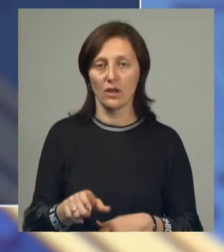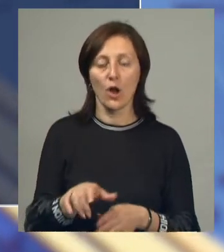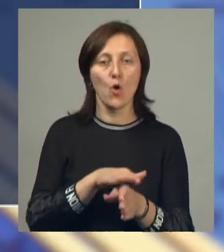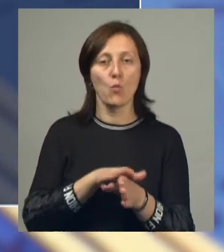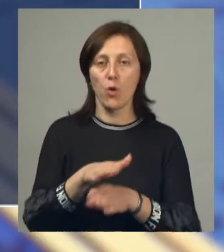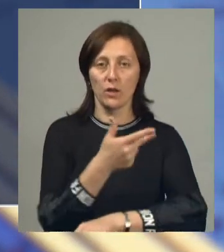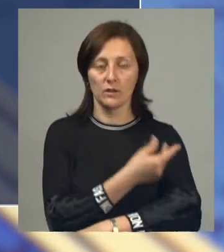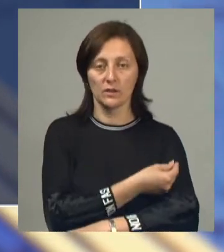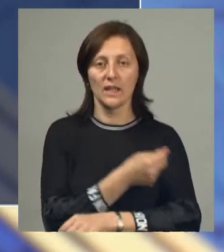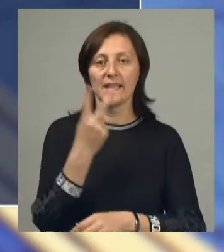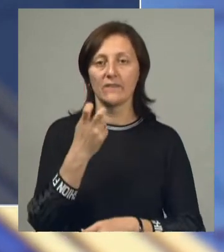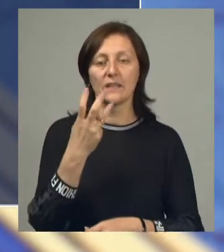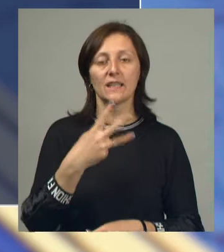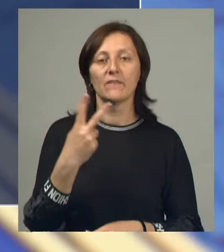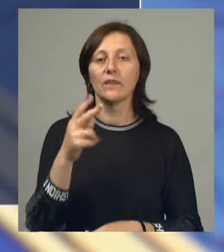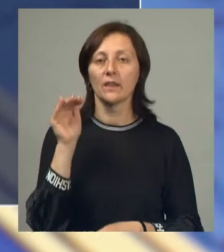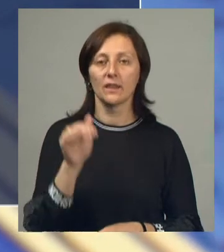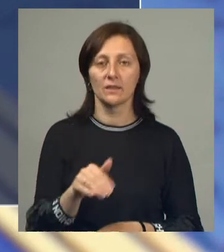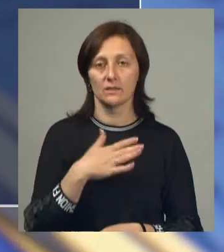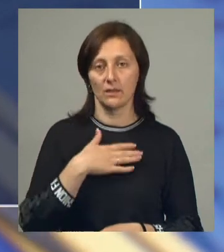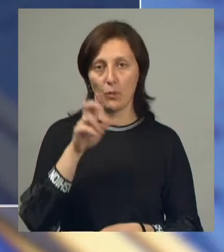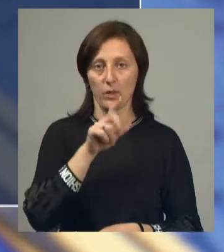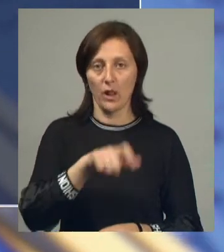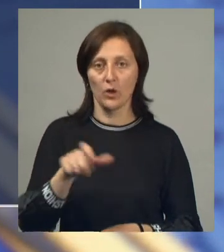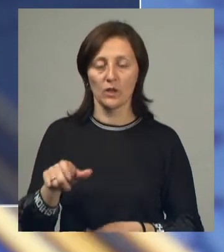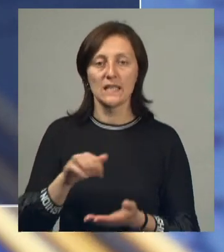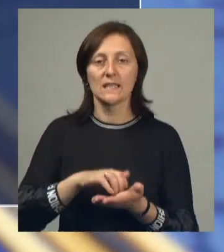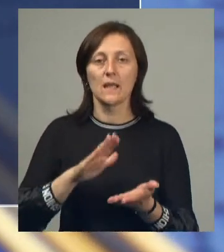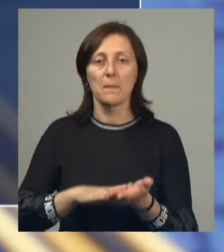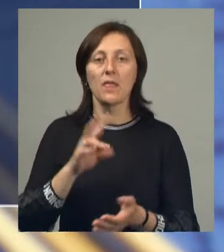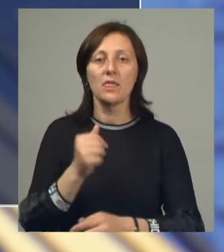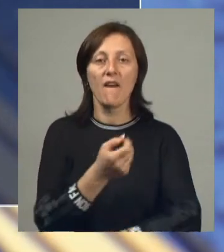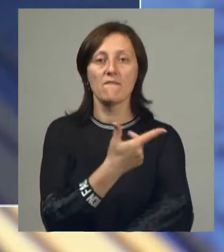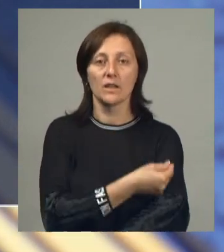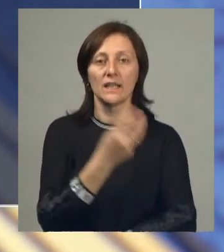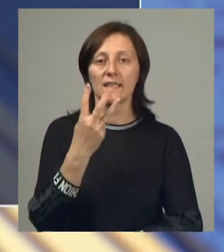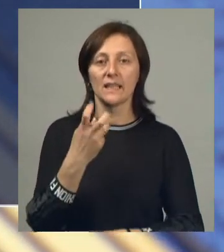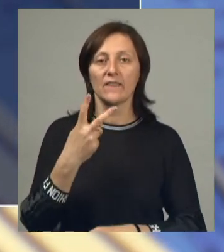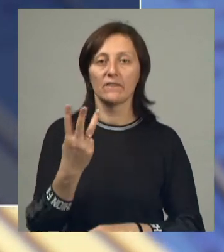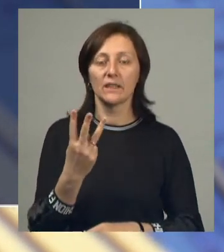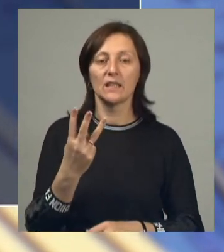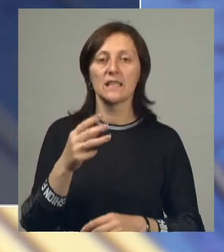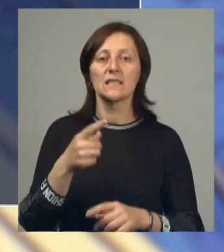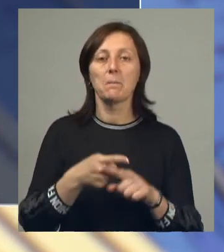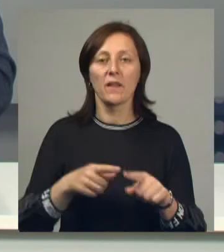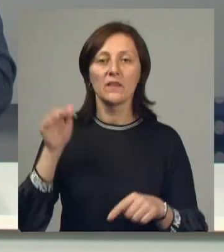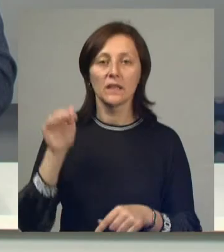цикл прошли 232 тысячи наших земляков записались на вакцинацию триста двадцать три с половиной тысячи жителей региона